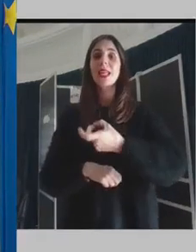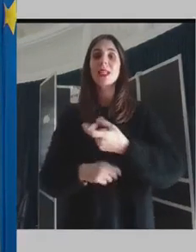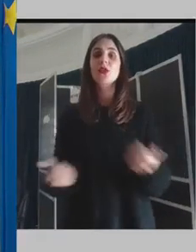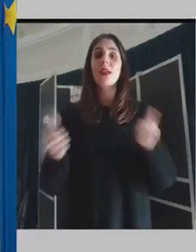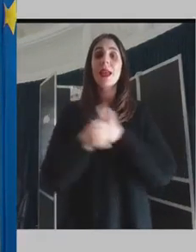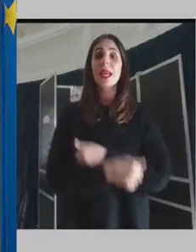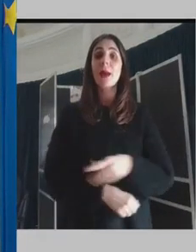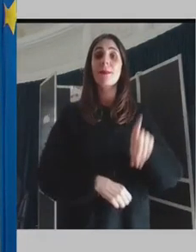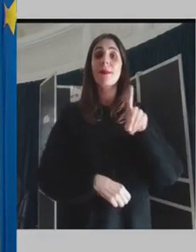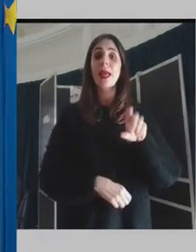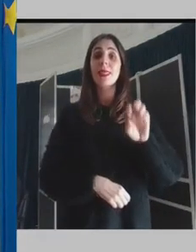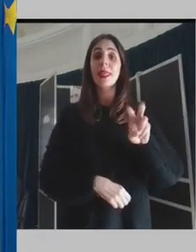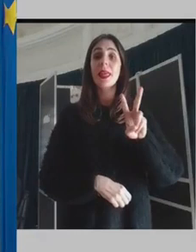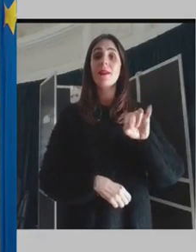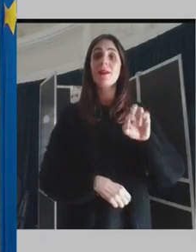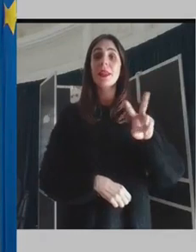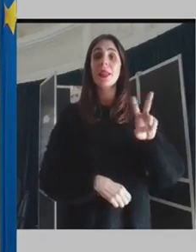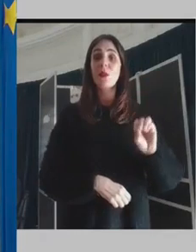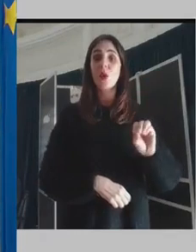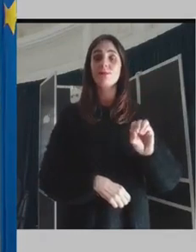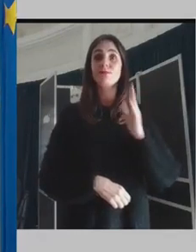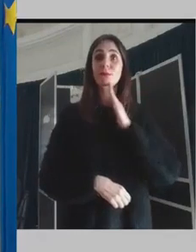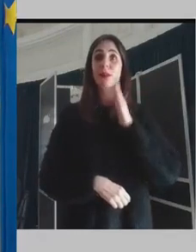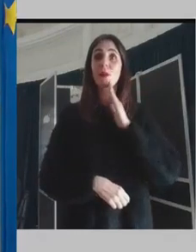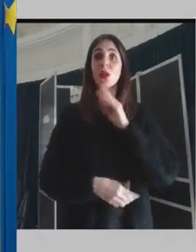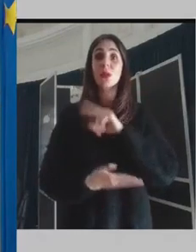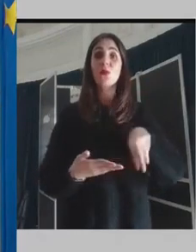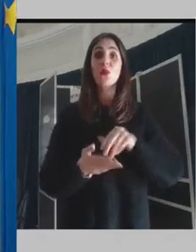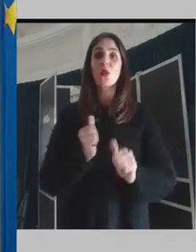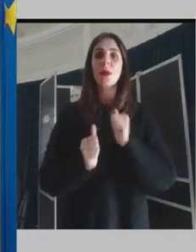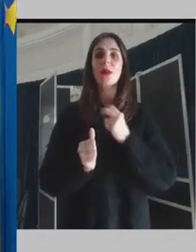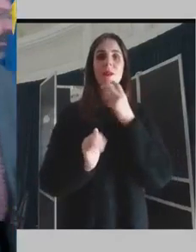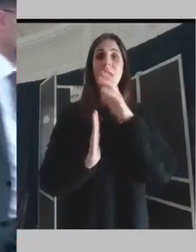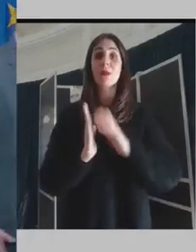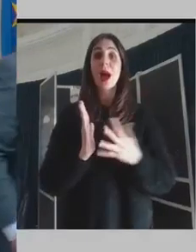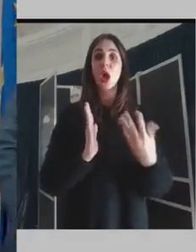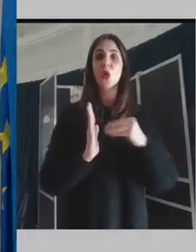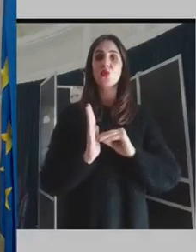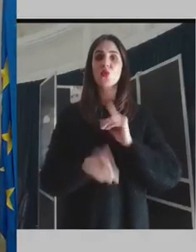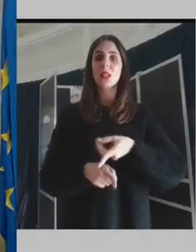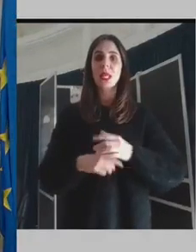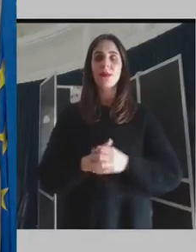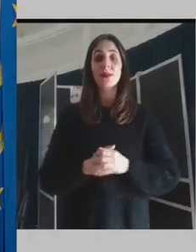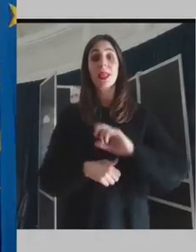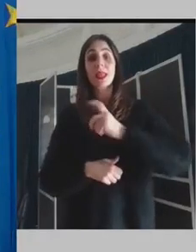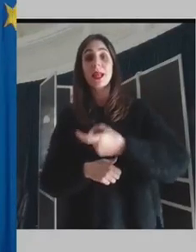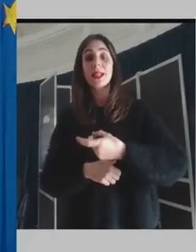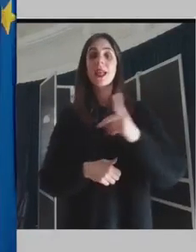se cortesemente può essere messo a verbale prima del voto. Fuori Gagliardi, dentro De Vivo.